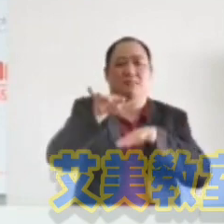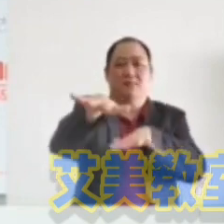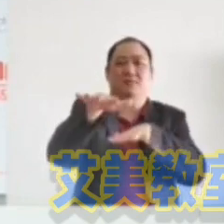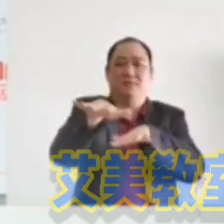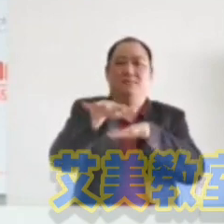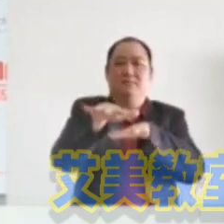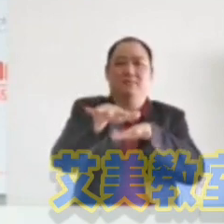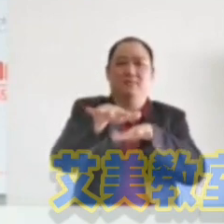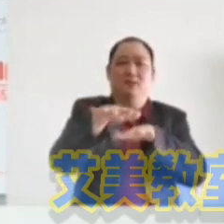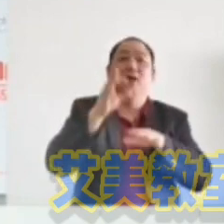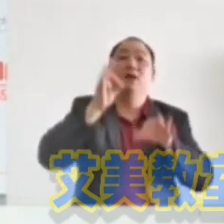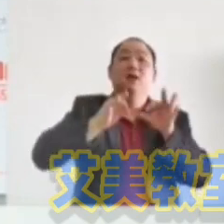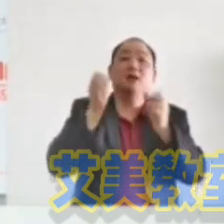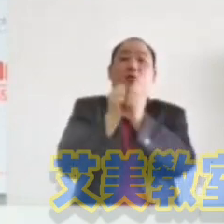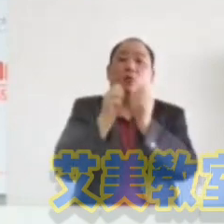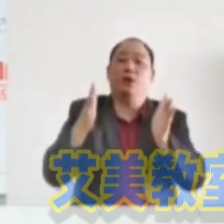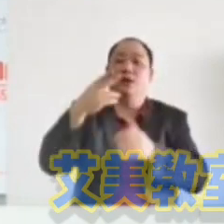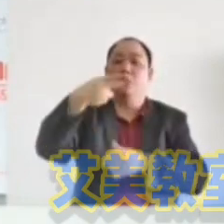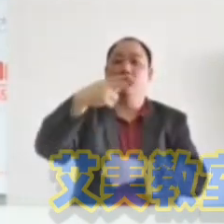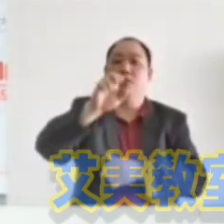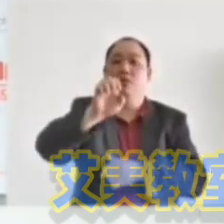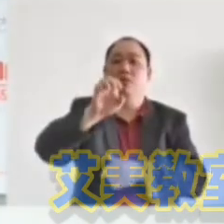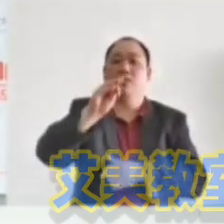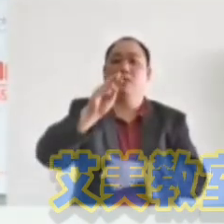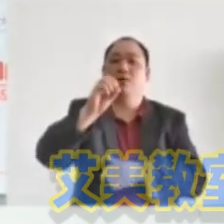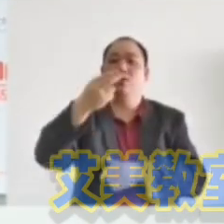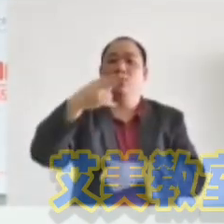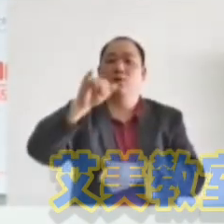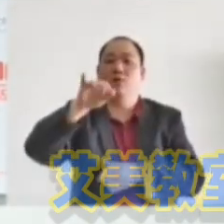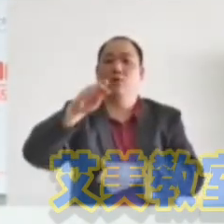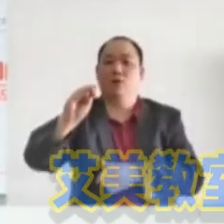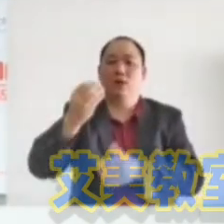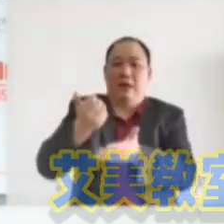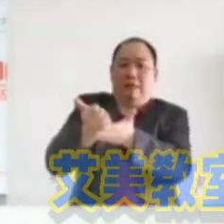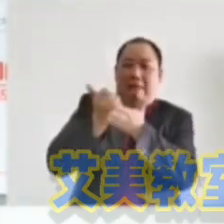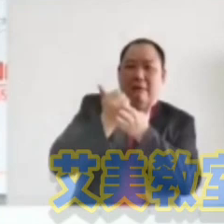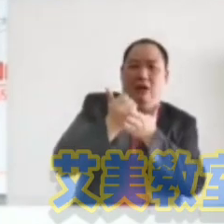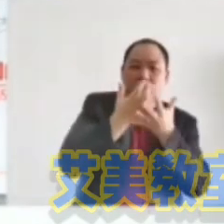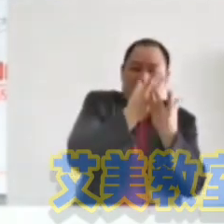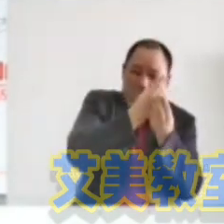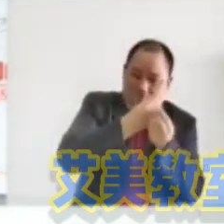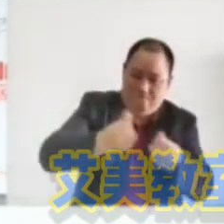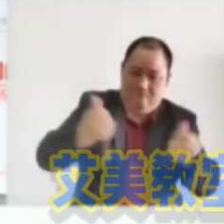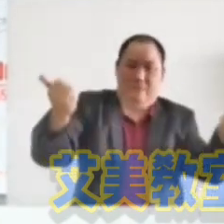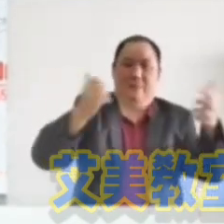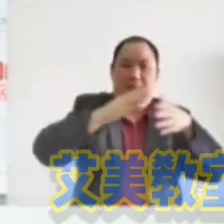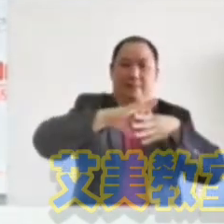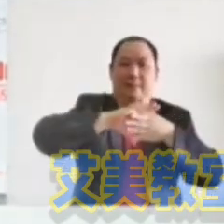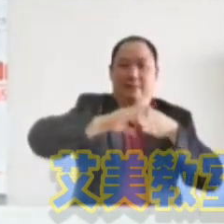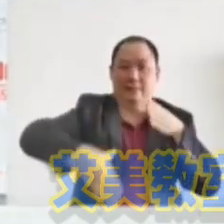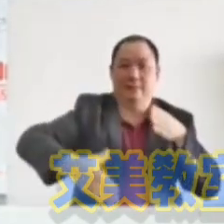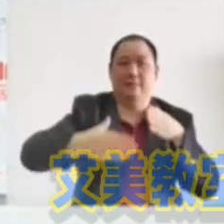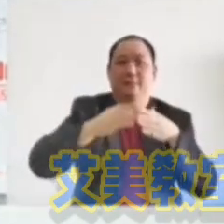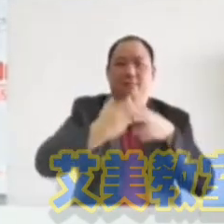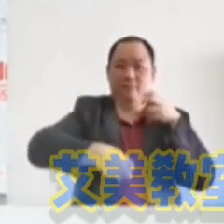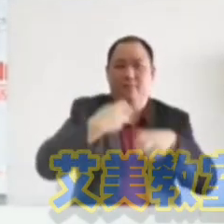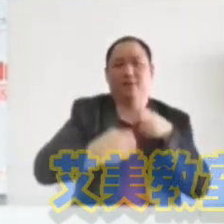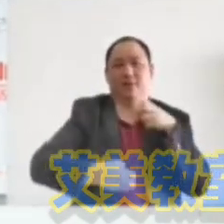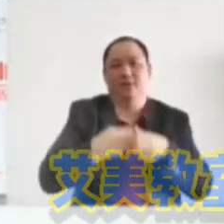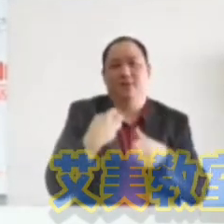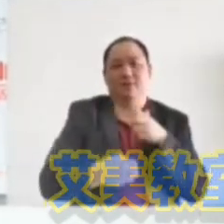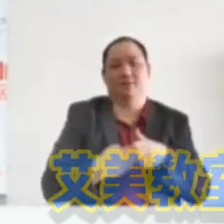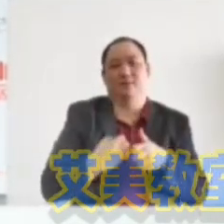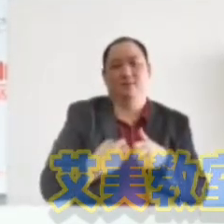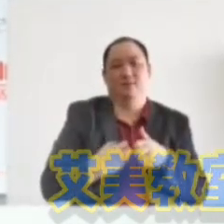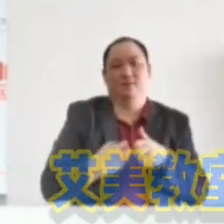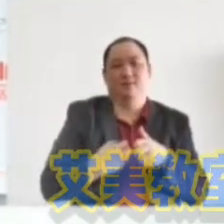或者美少女哦，帮安妮莎来开路的话啦，我这个 highway 是不是顺顺这样子过？那当归就很像这个 hero 这样子，